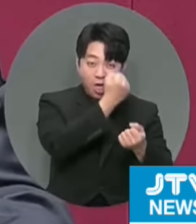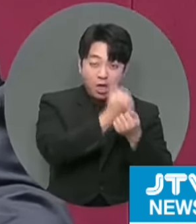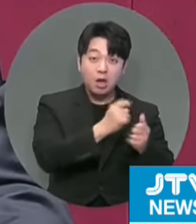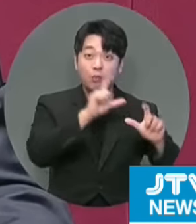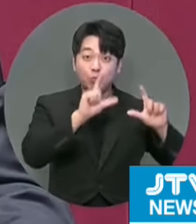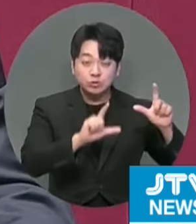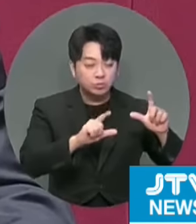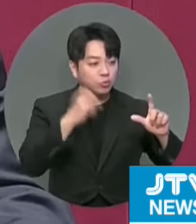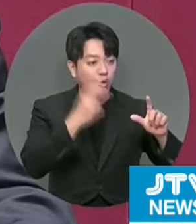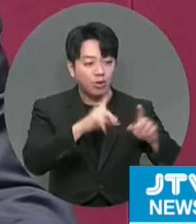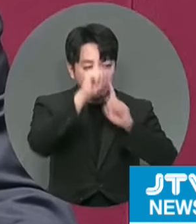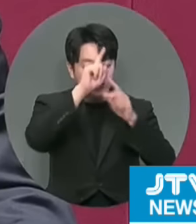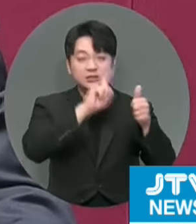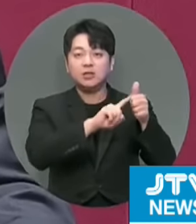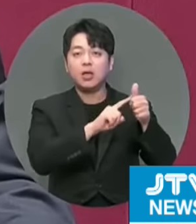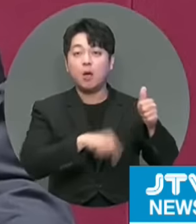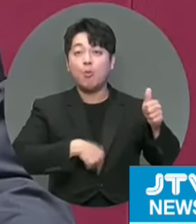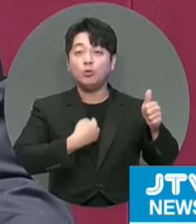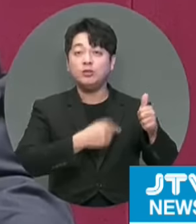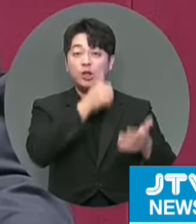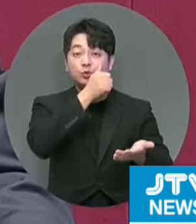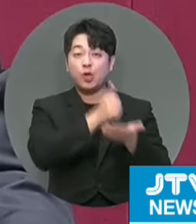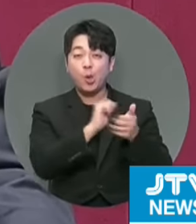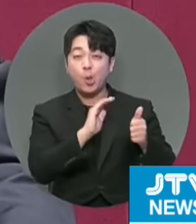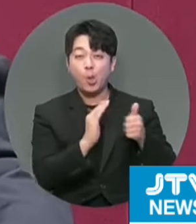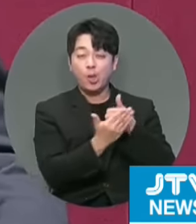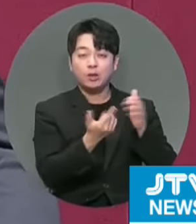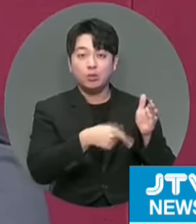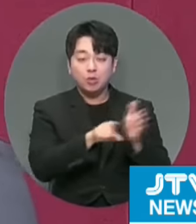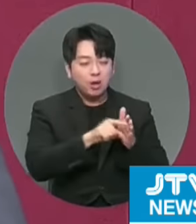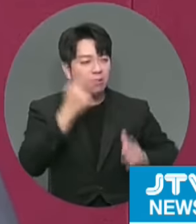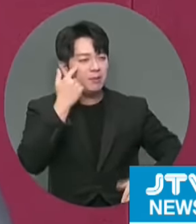미숙결을 방지하기 위한 그런 노림수로 이야기하시는 겁니까?